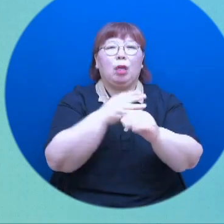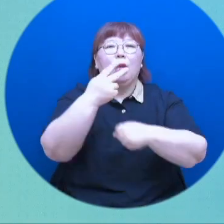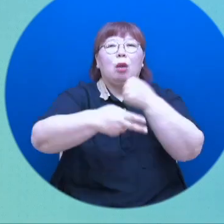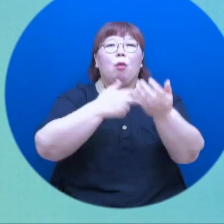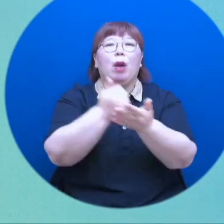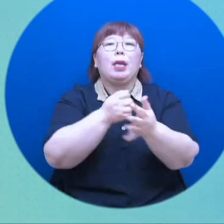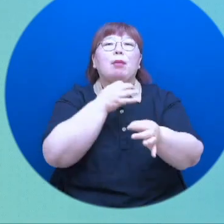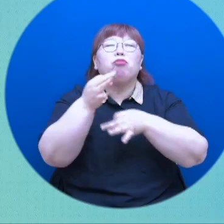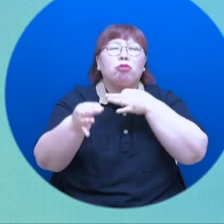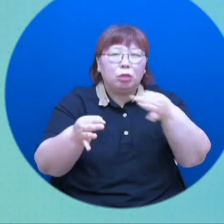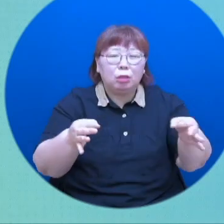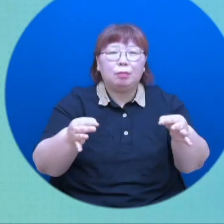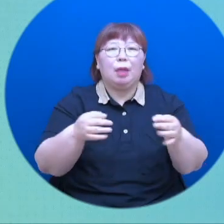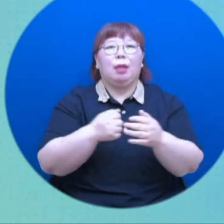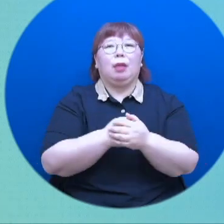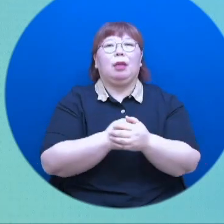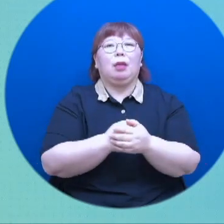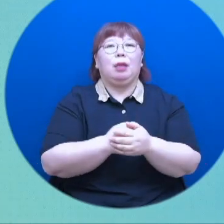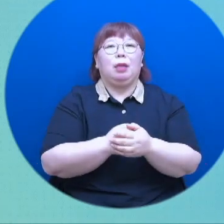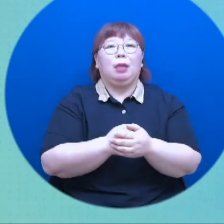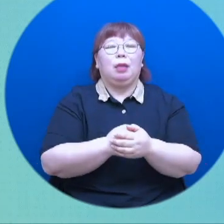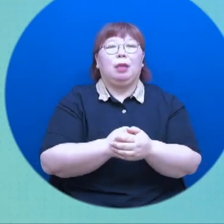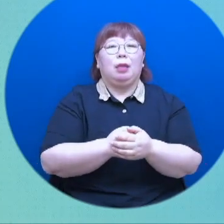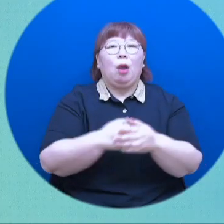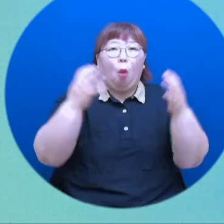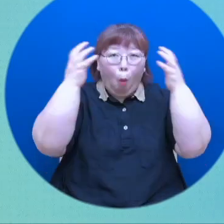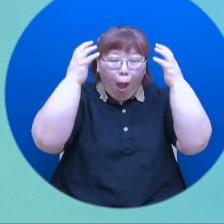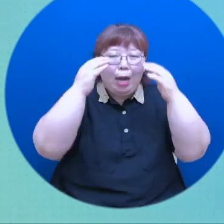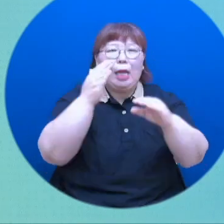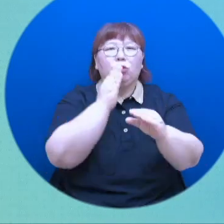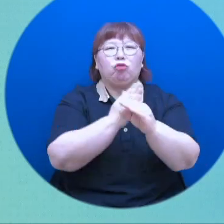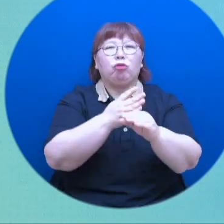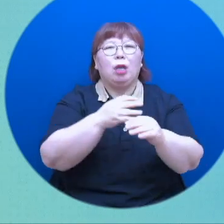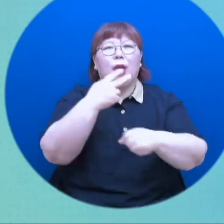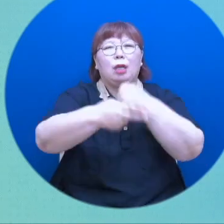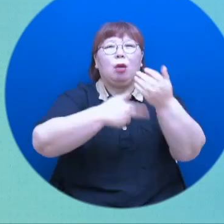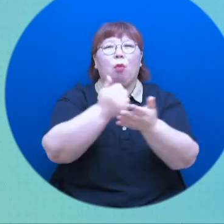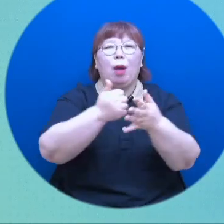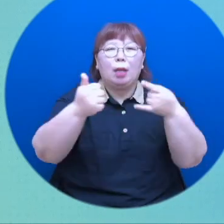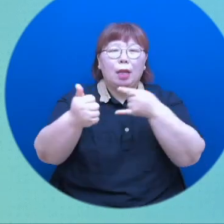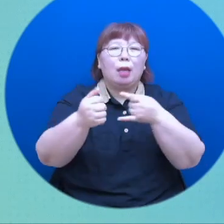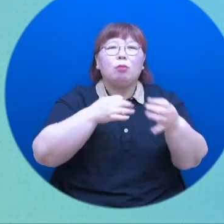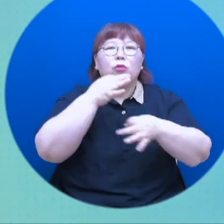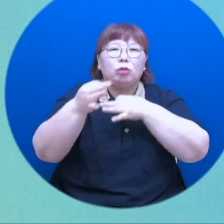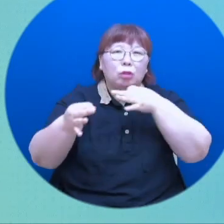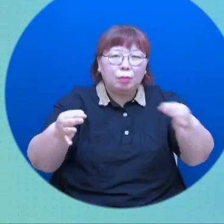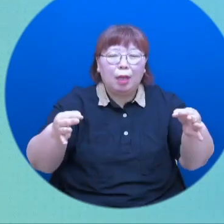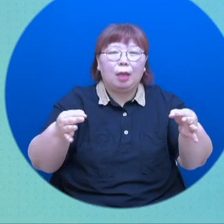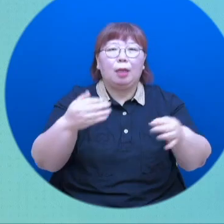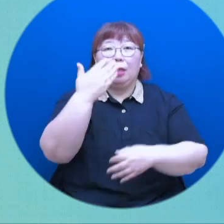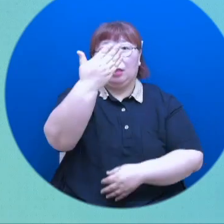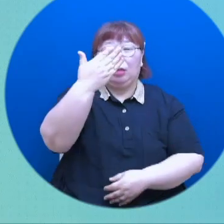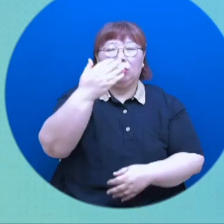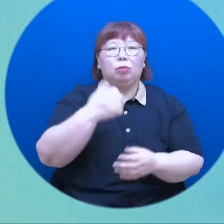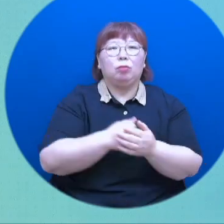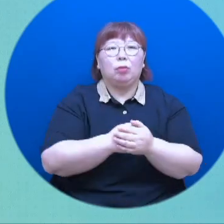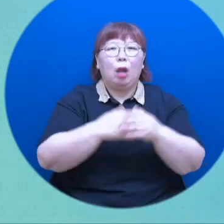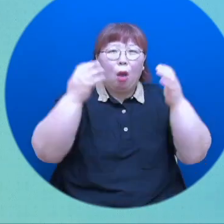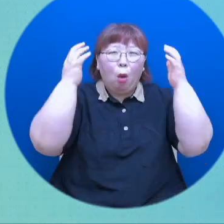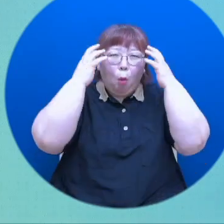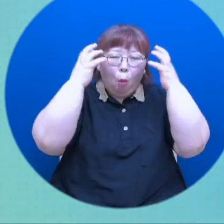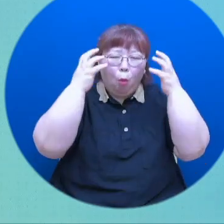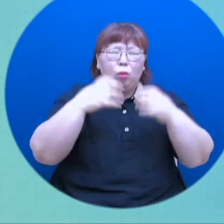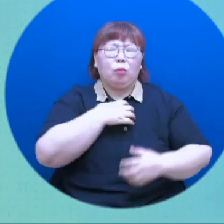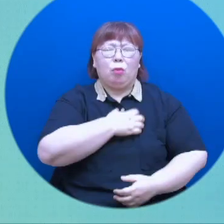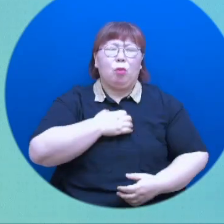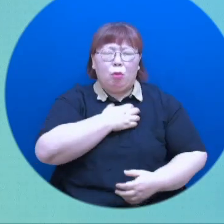6절에 말하죠. 13절에 보면 환난 중에 여호와께 부르짖음에 말씀하죠. 19절에 보면 고통 때문에